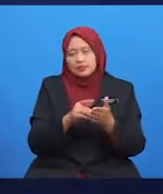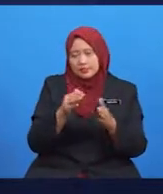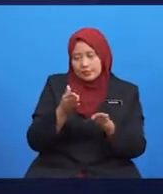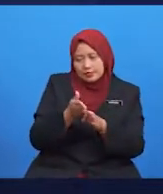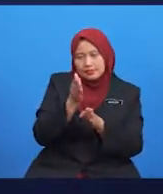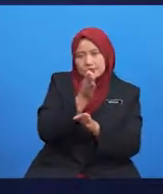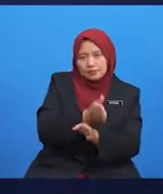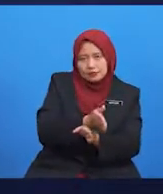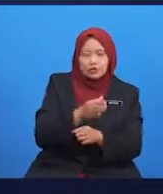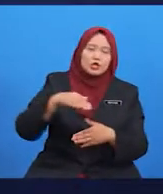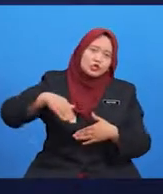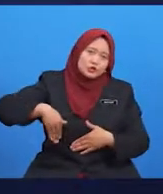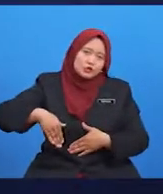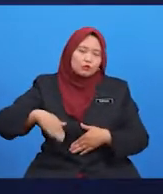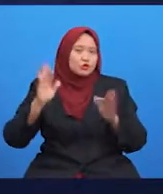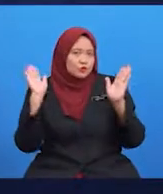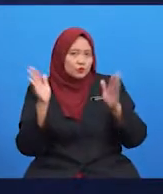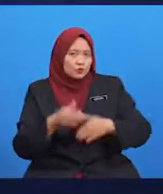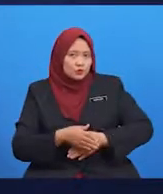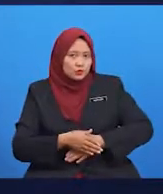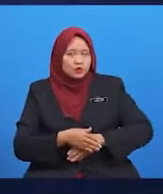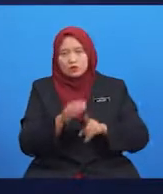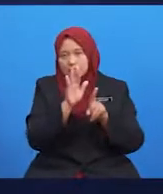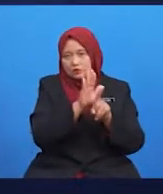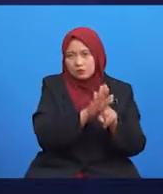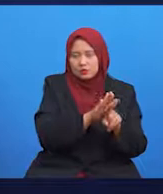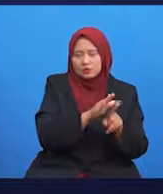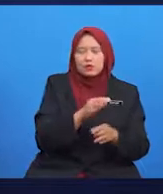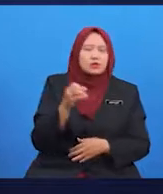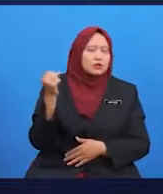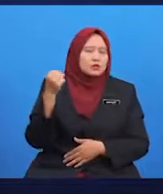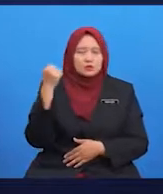Sebelum menunaikan solat, jemaah tersebut sering bersugi.